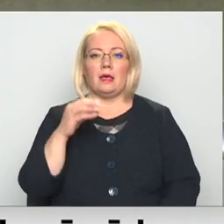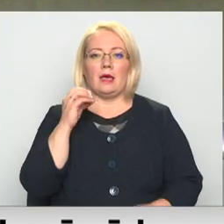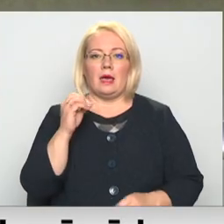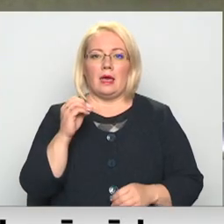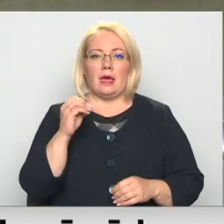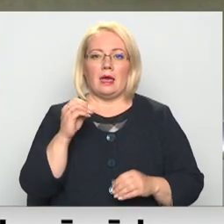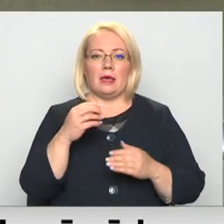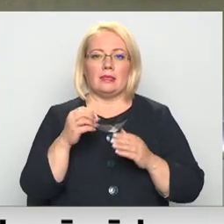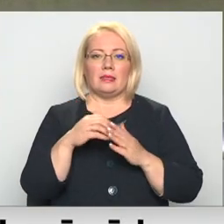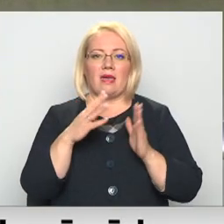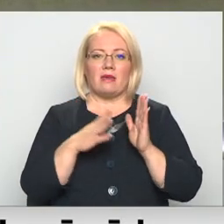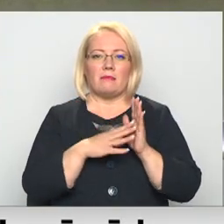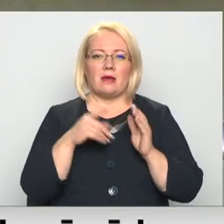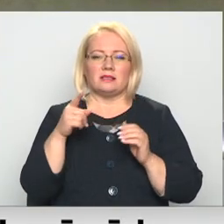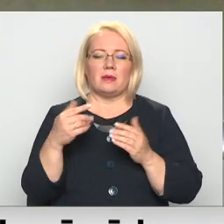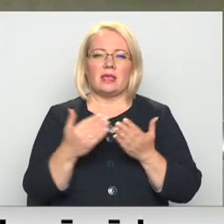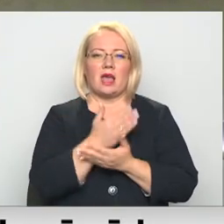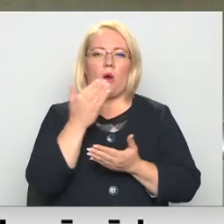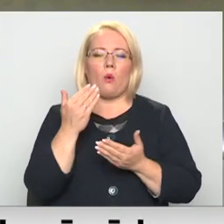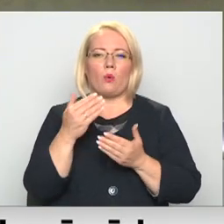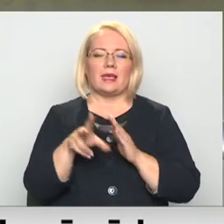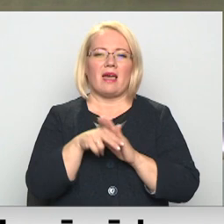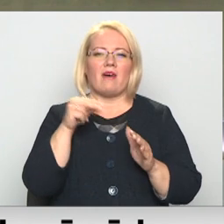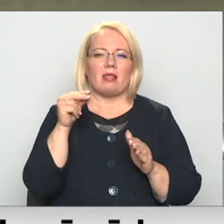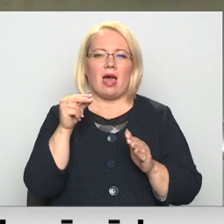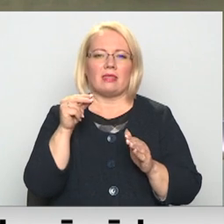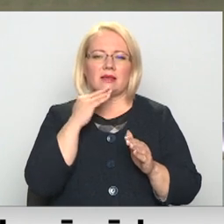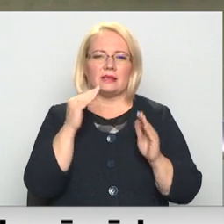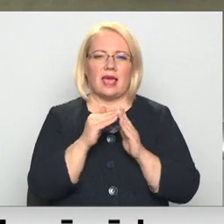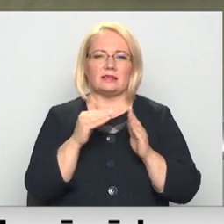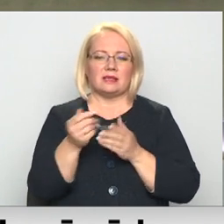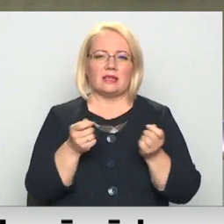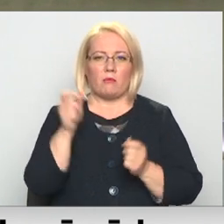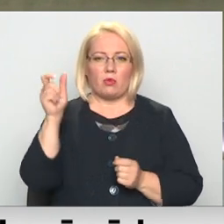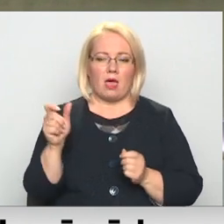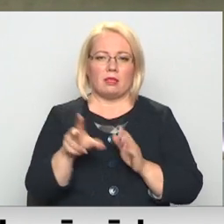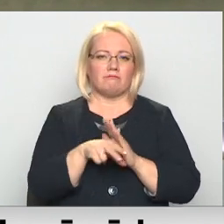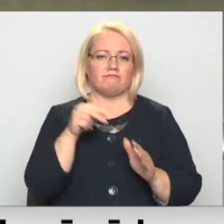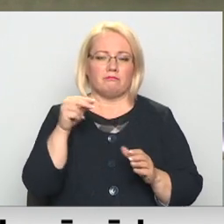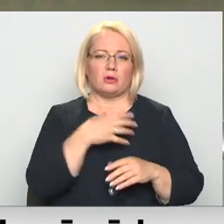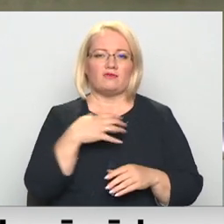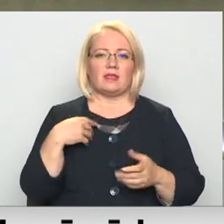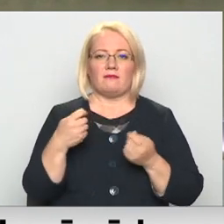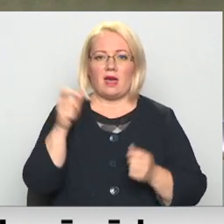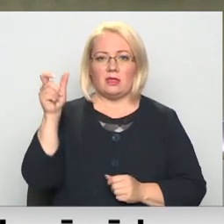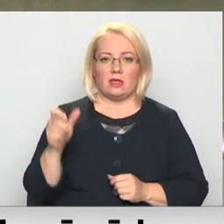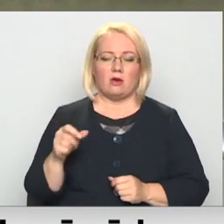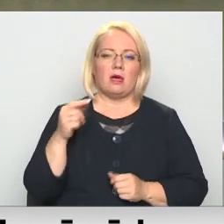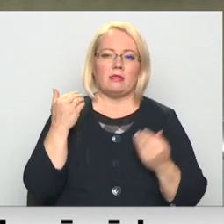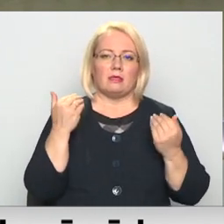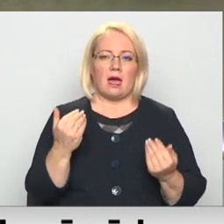19 jaunievēlētās Rēzeknes novada domes deputāti ievēlējuši pašvaldības vadītāju. Par to kļuvis līdzšinējais